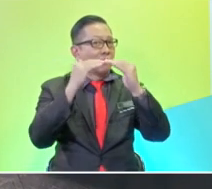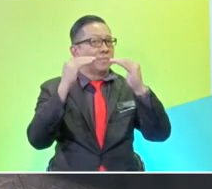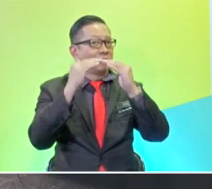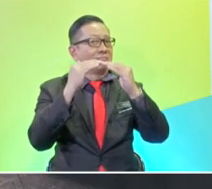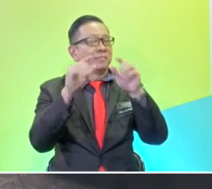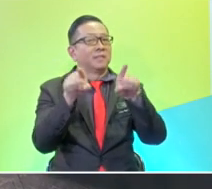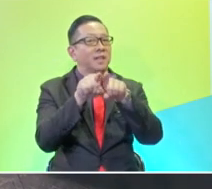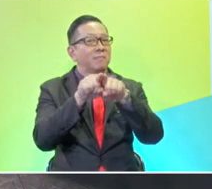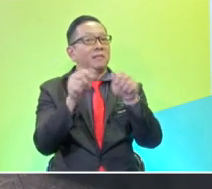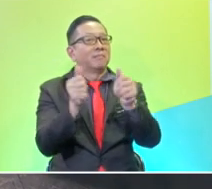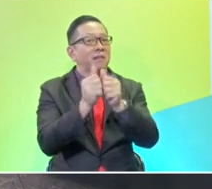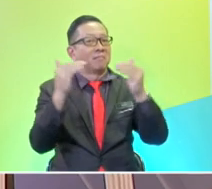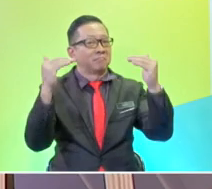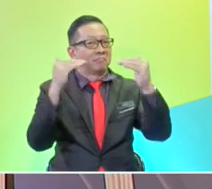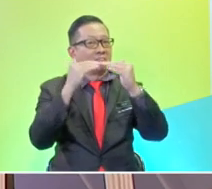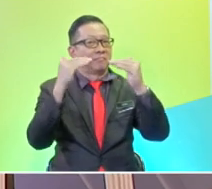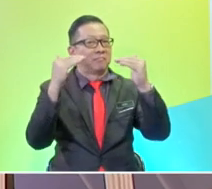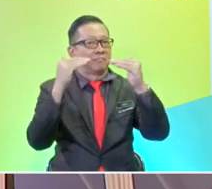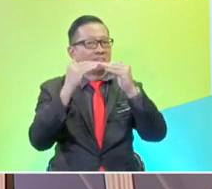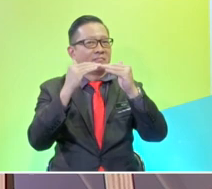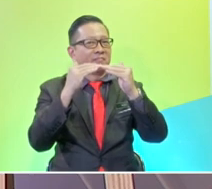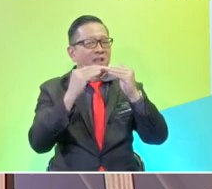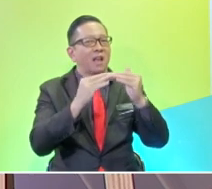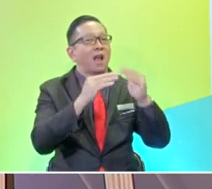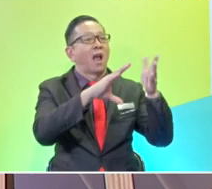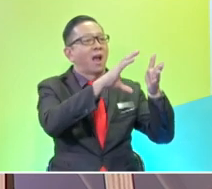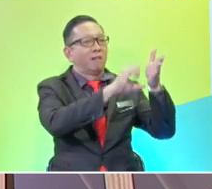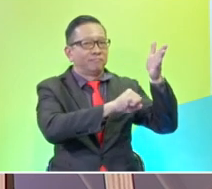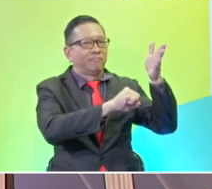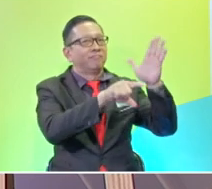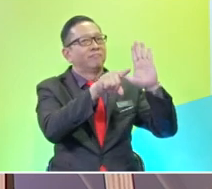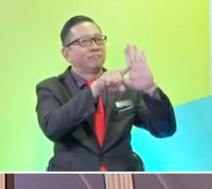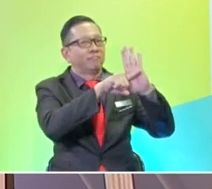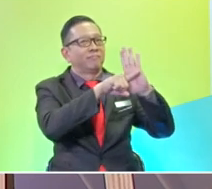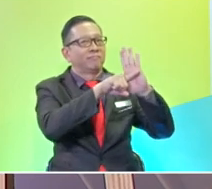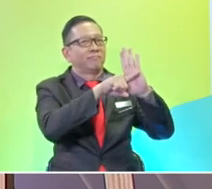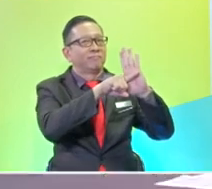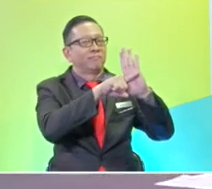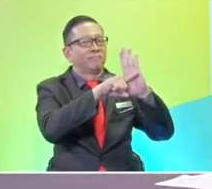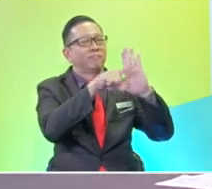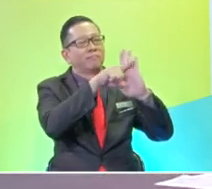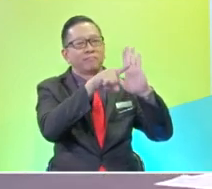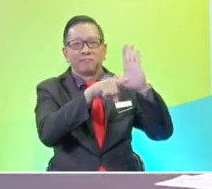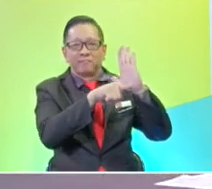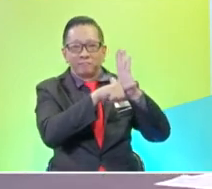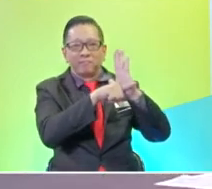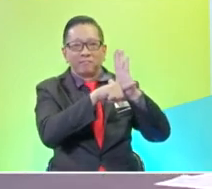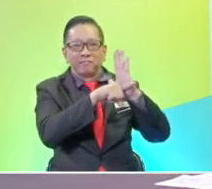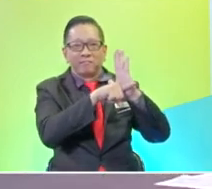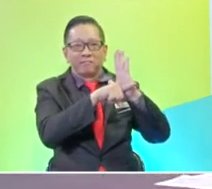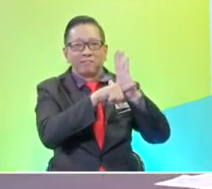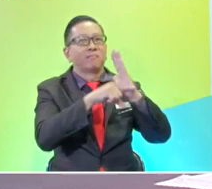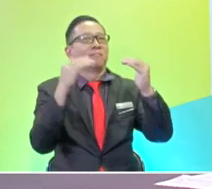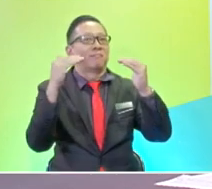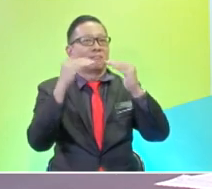dengan yang tadi Kalau Cikgu ada simbol bola sok ah Oke sound pula ada simbol sama